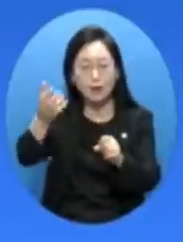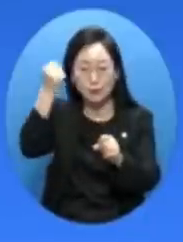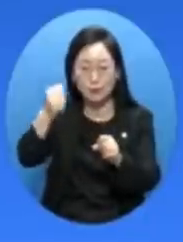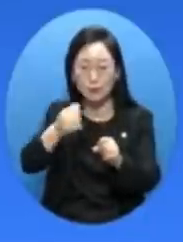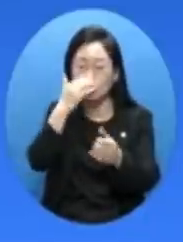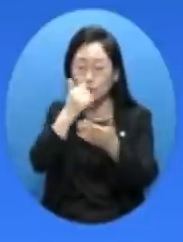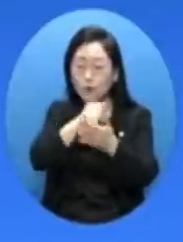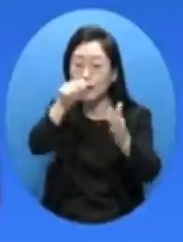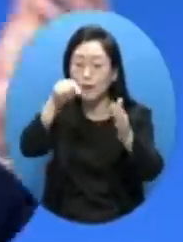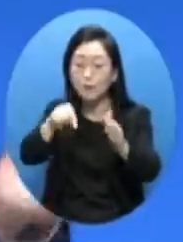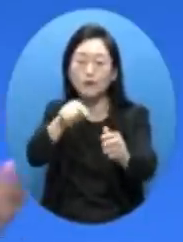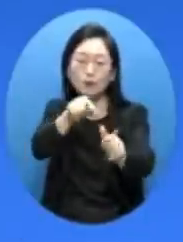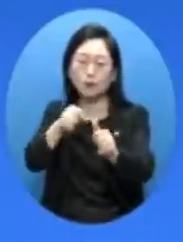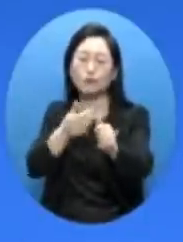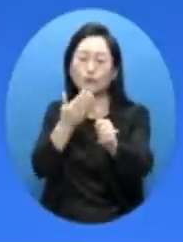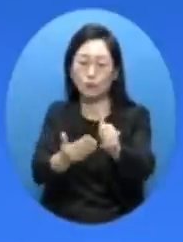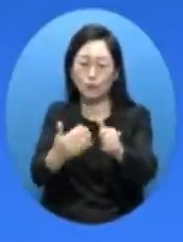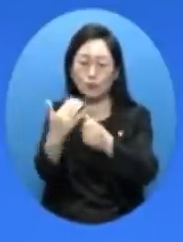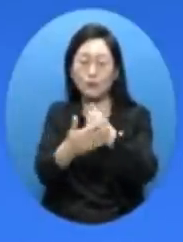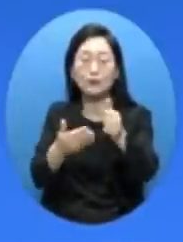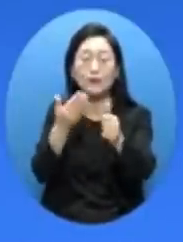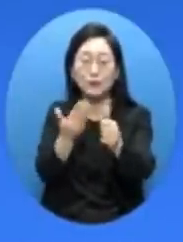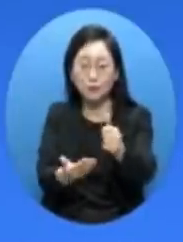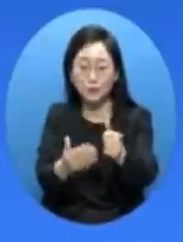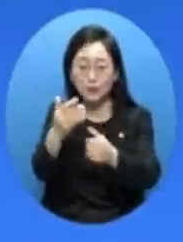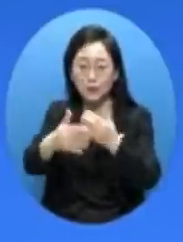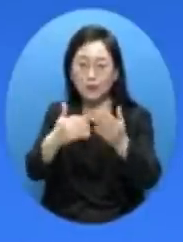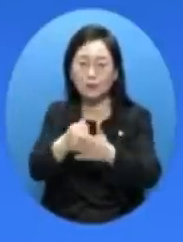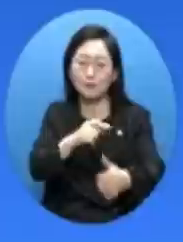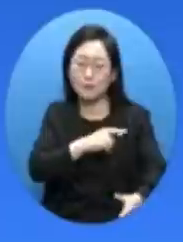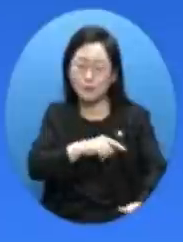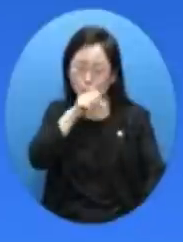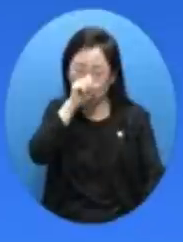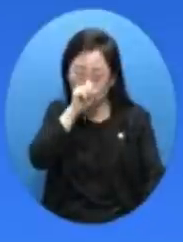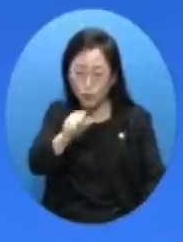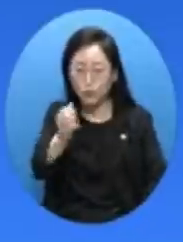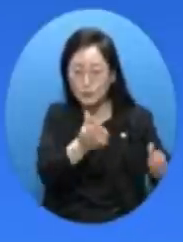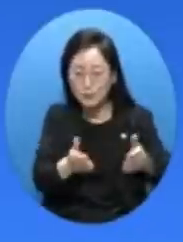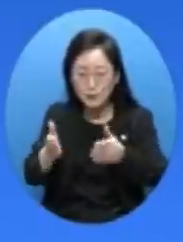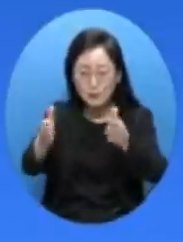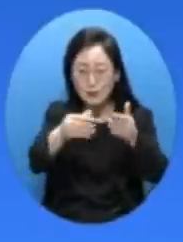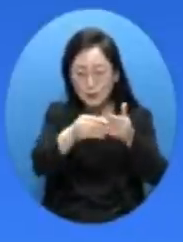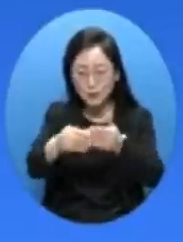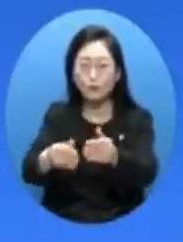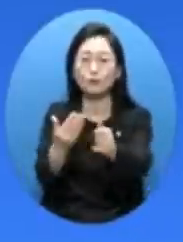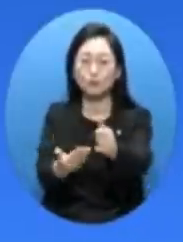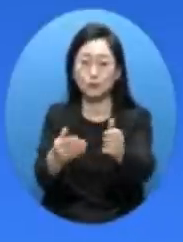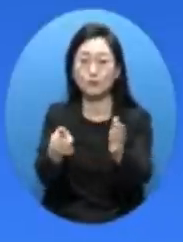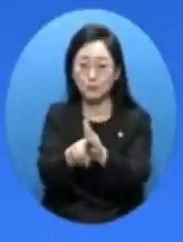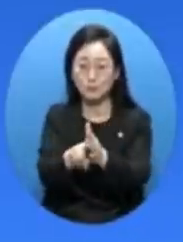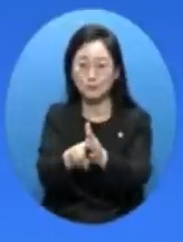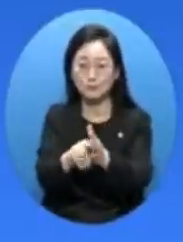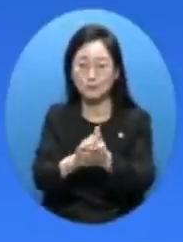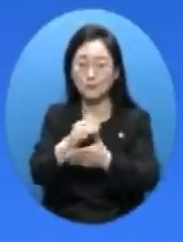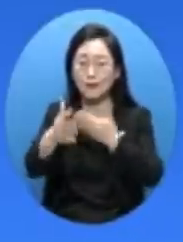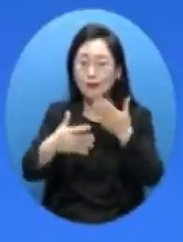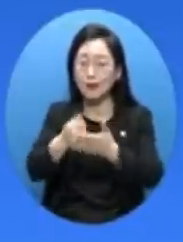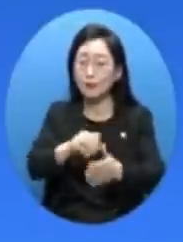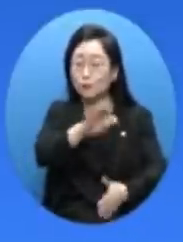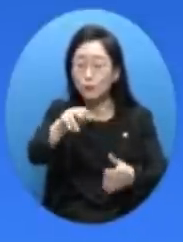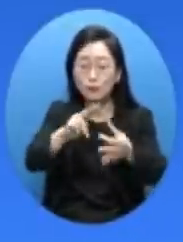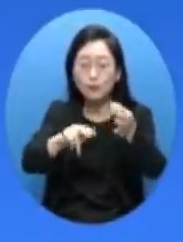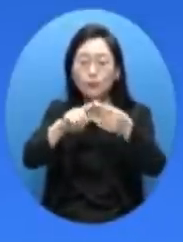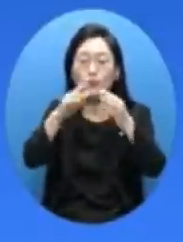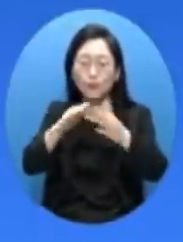은혜로 옷 입혀줘서 하나님께서 제일 좋은 길로 인도해 주시는 것입니다. 하나님께서 우리 교회를 사랑하고